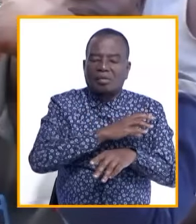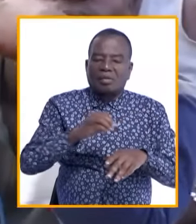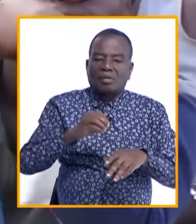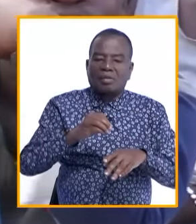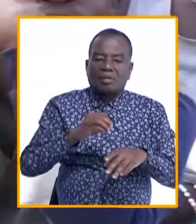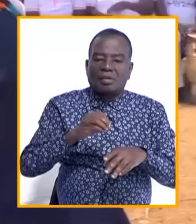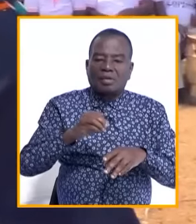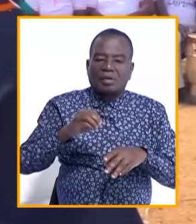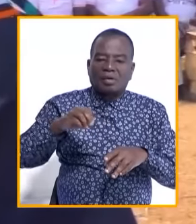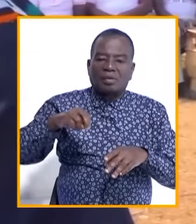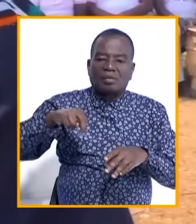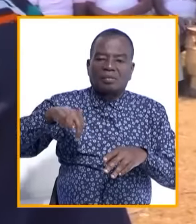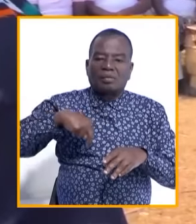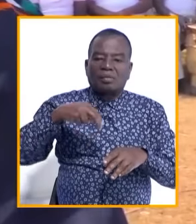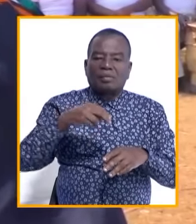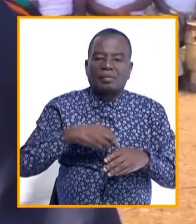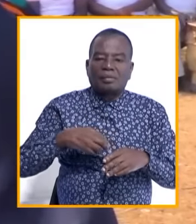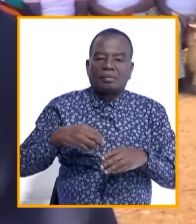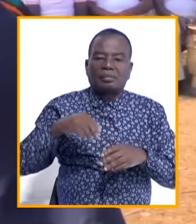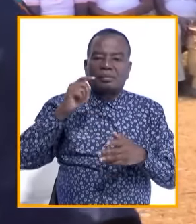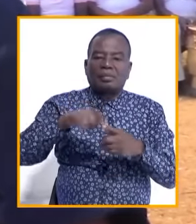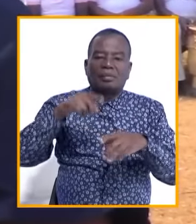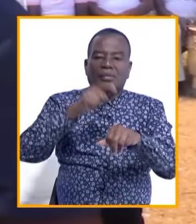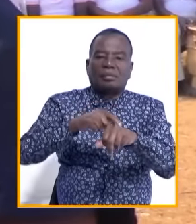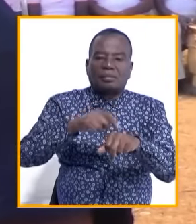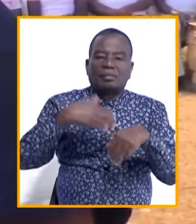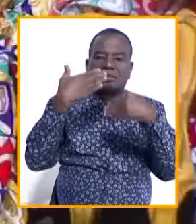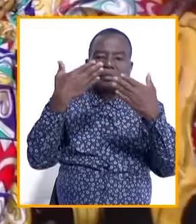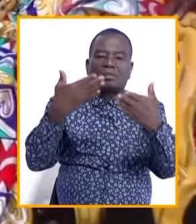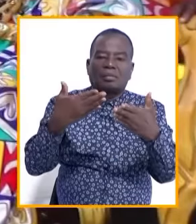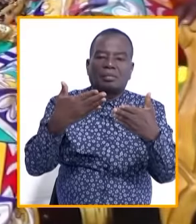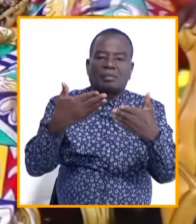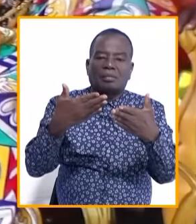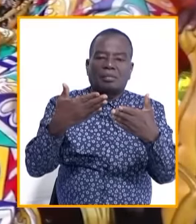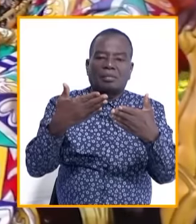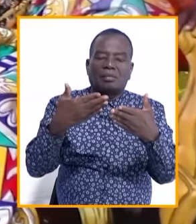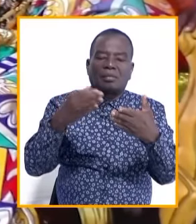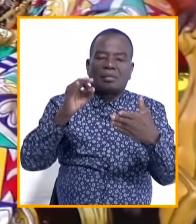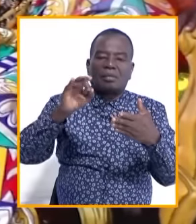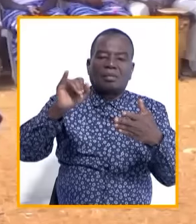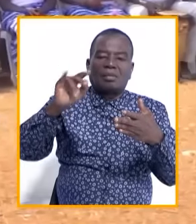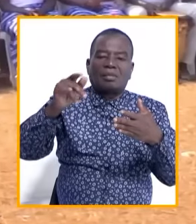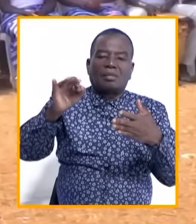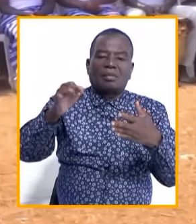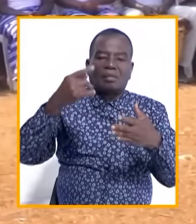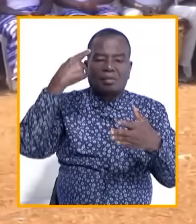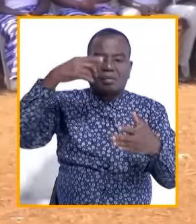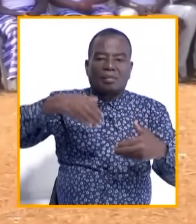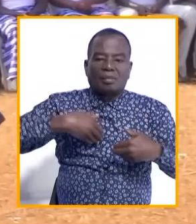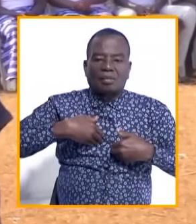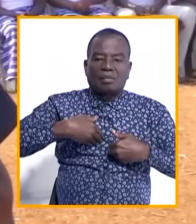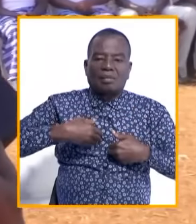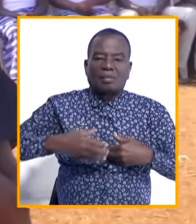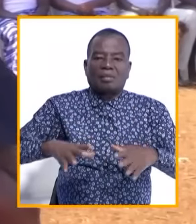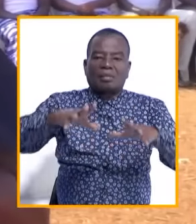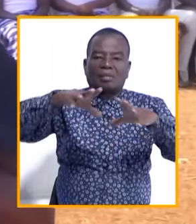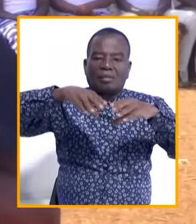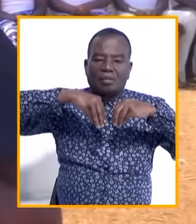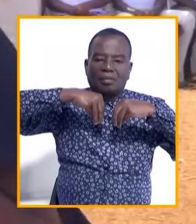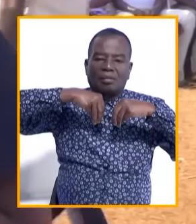du pagne traditionnel tout court. Je voudrais à cet instant remercier la FIB